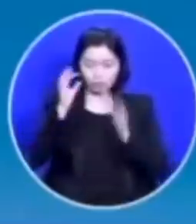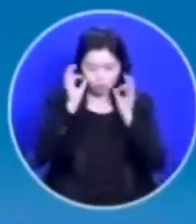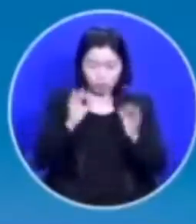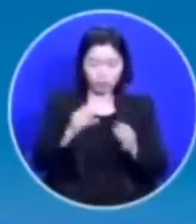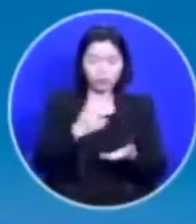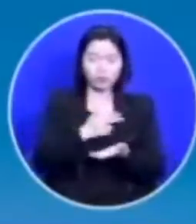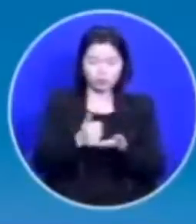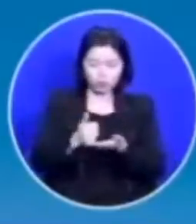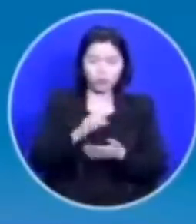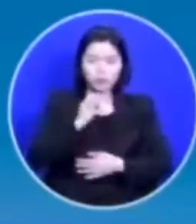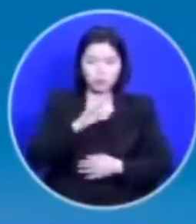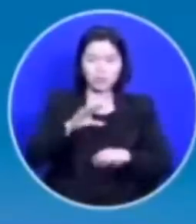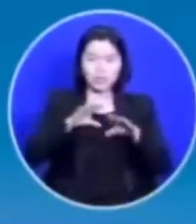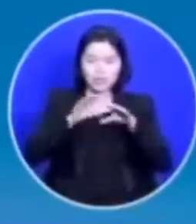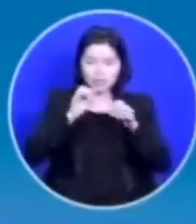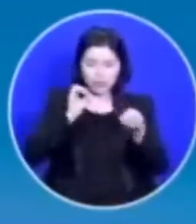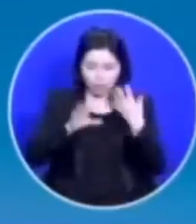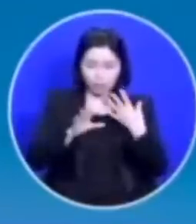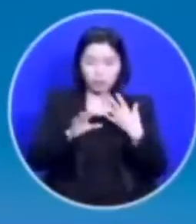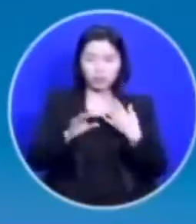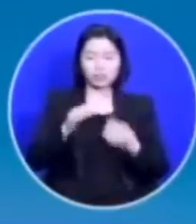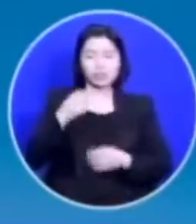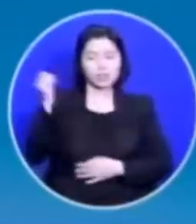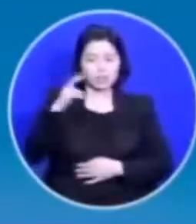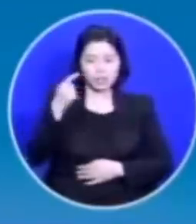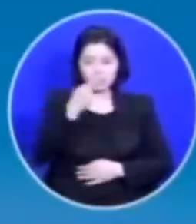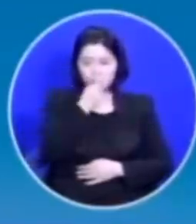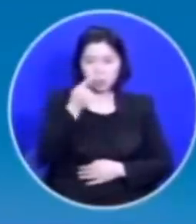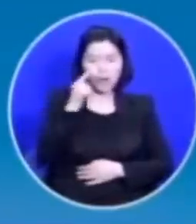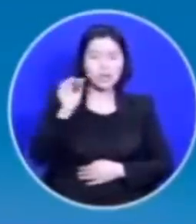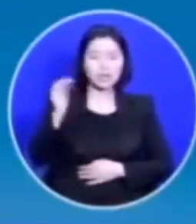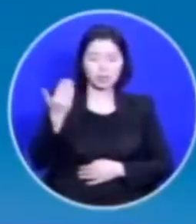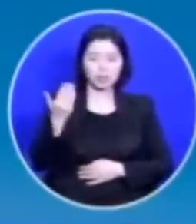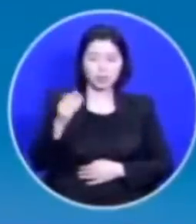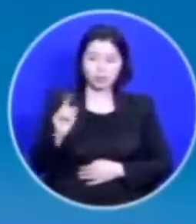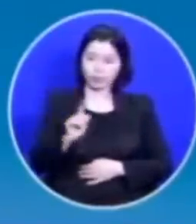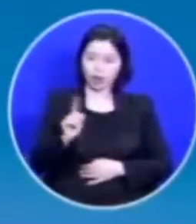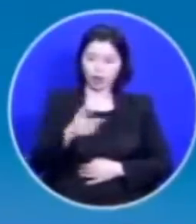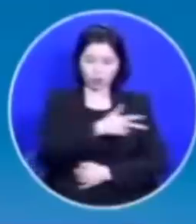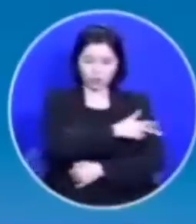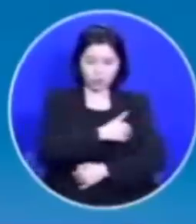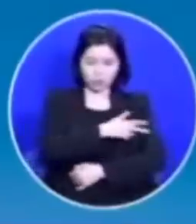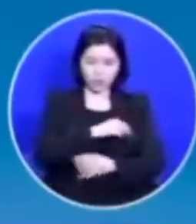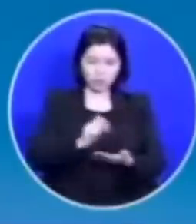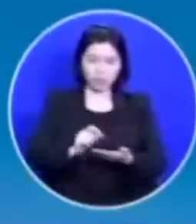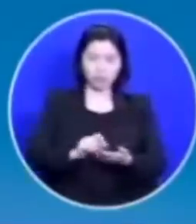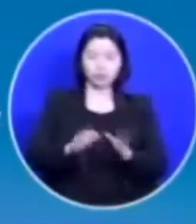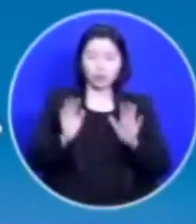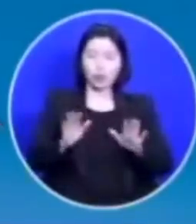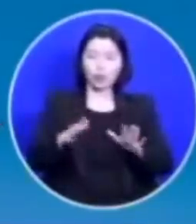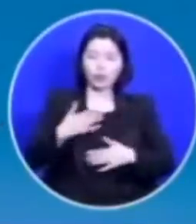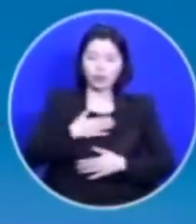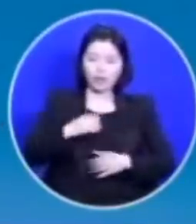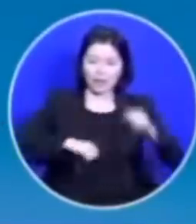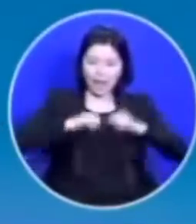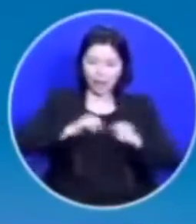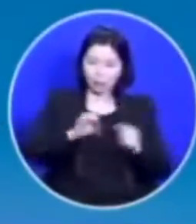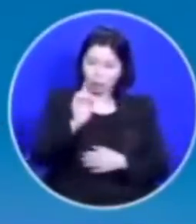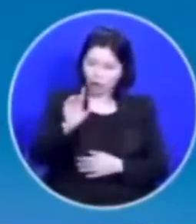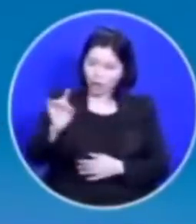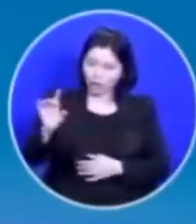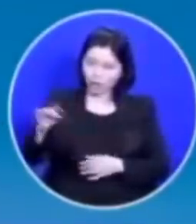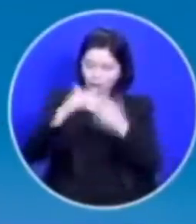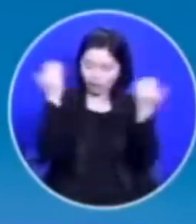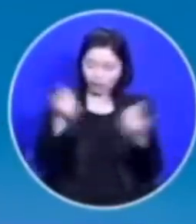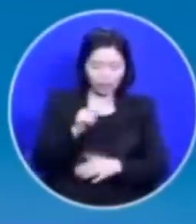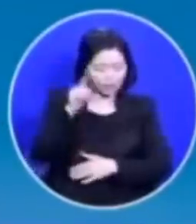해답 임을 다시 한번 확인하게 되었습니다 어느 집사님 있었어요 오늘은 나의 행동 하나하나가 다